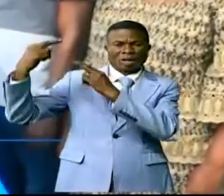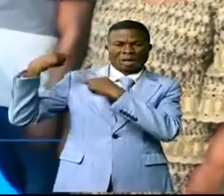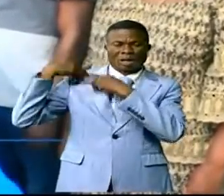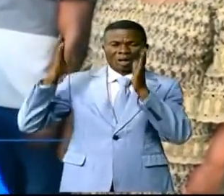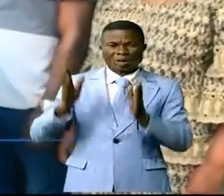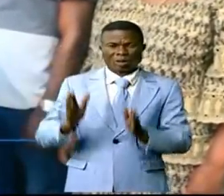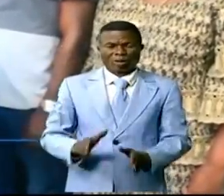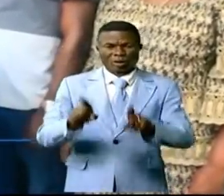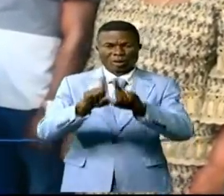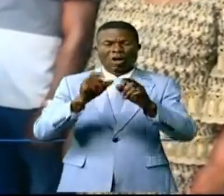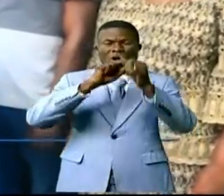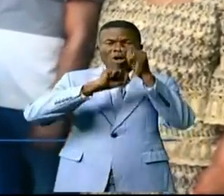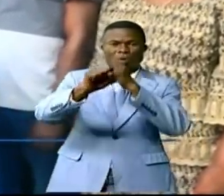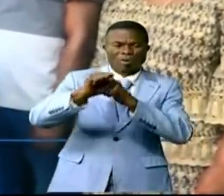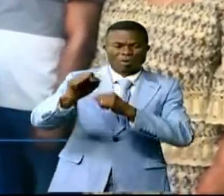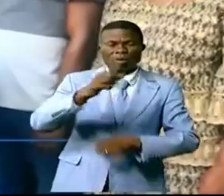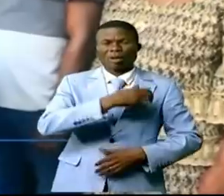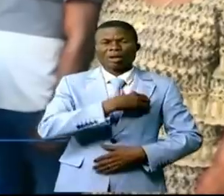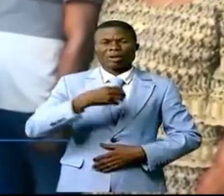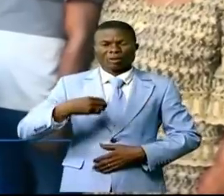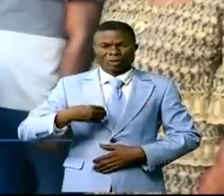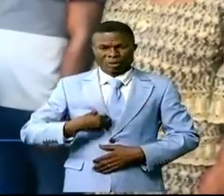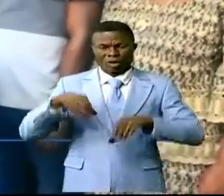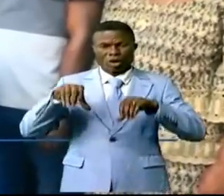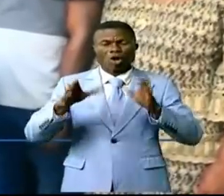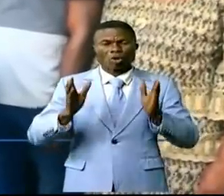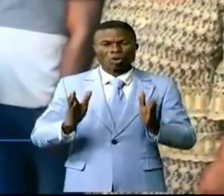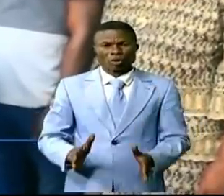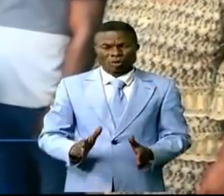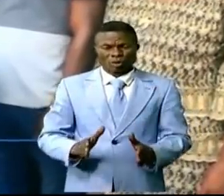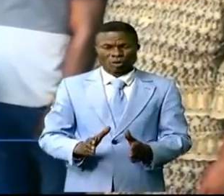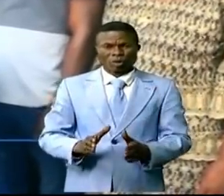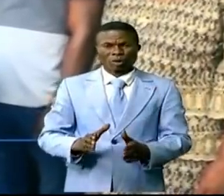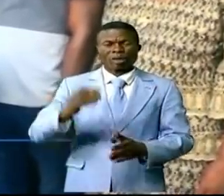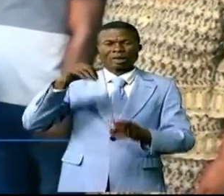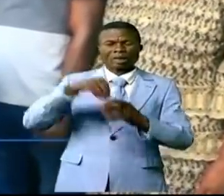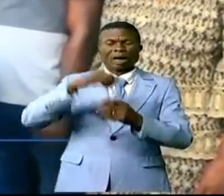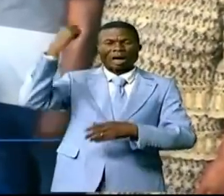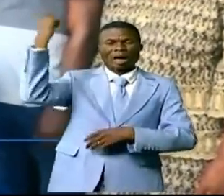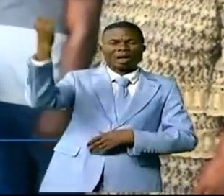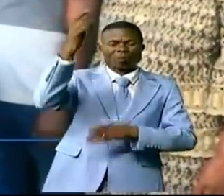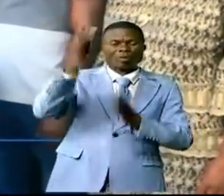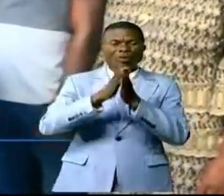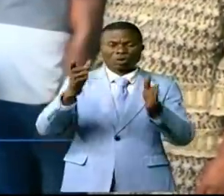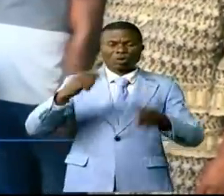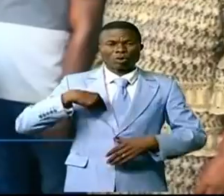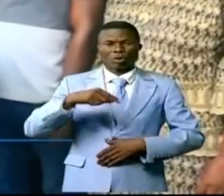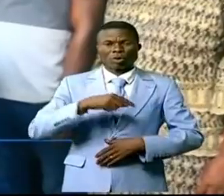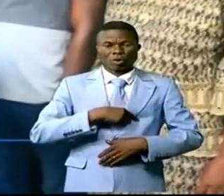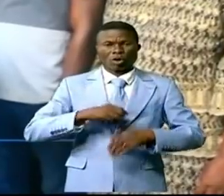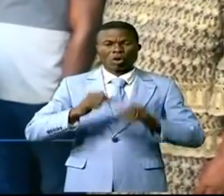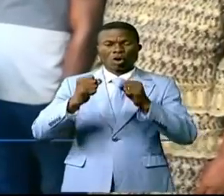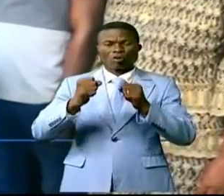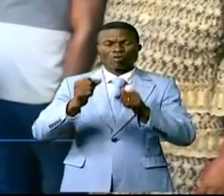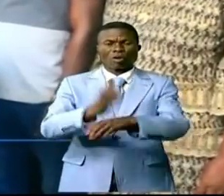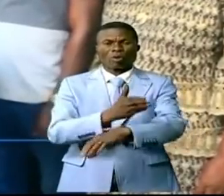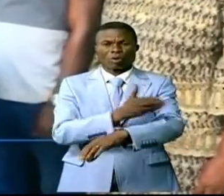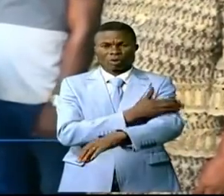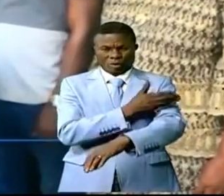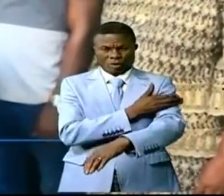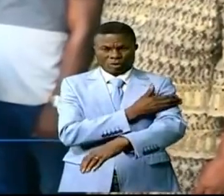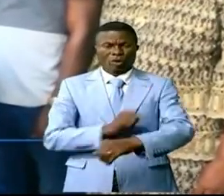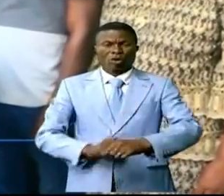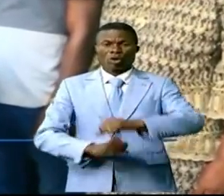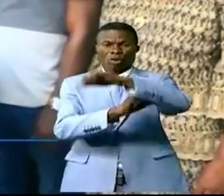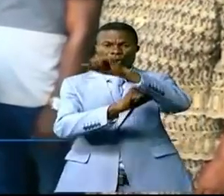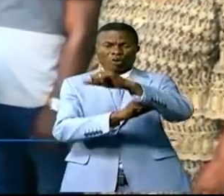responsabilisation et la promotion de la femme congolaise à l'échiquier international. Nous, Force du Progrès,